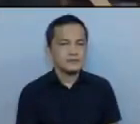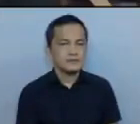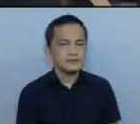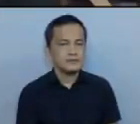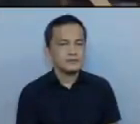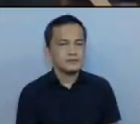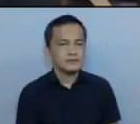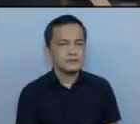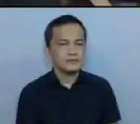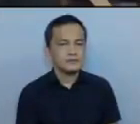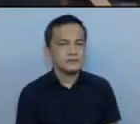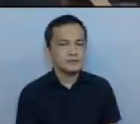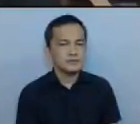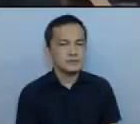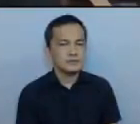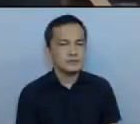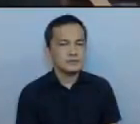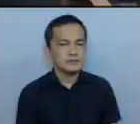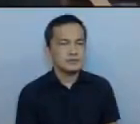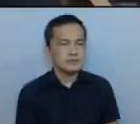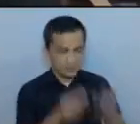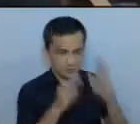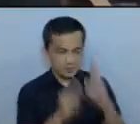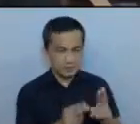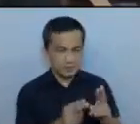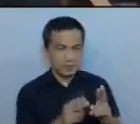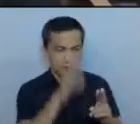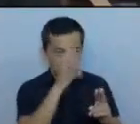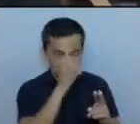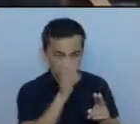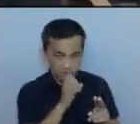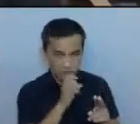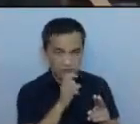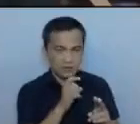Yung pong pagkalam sa matatanda, pagiging malambing po.